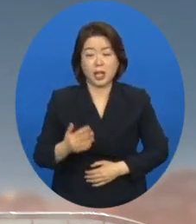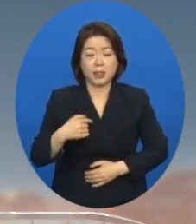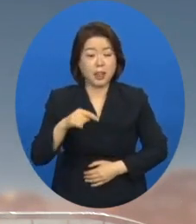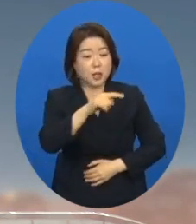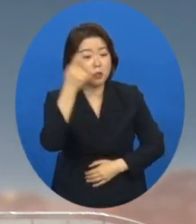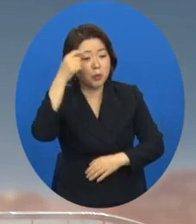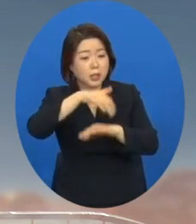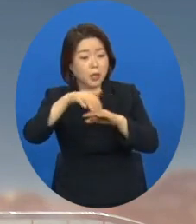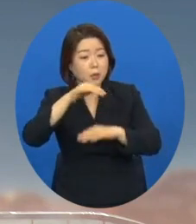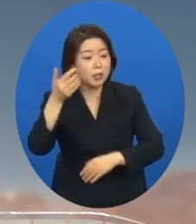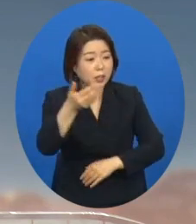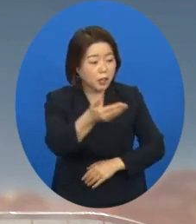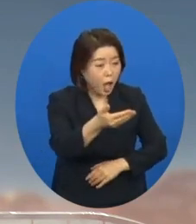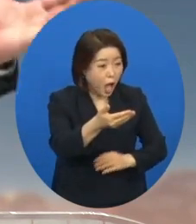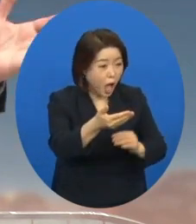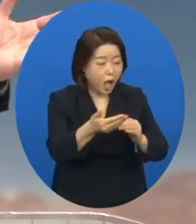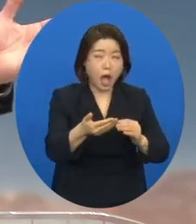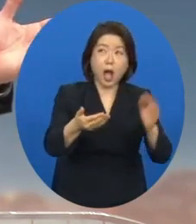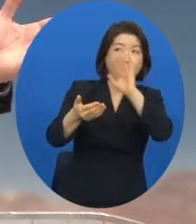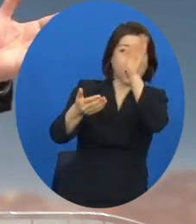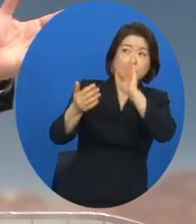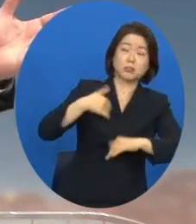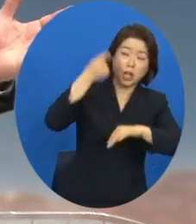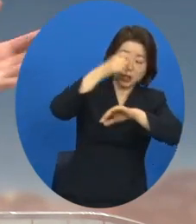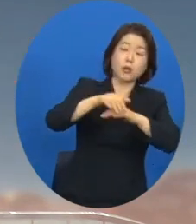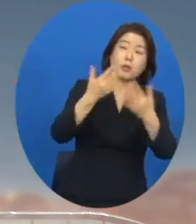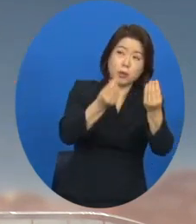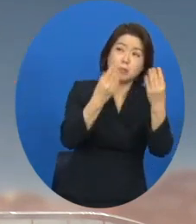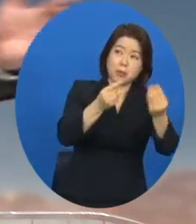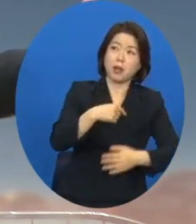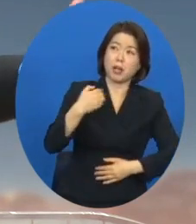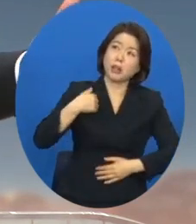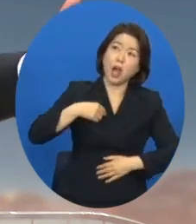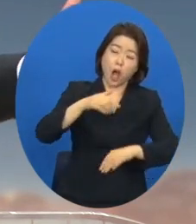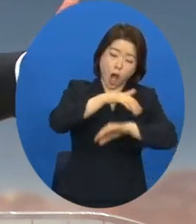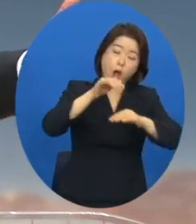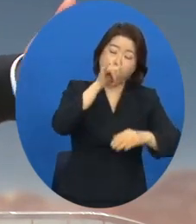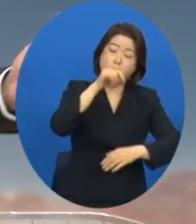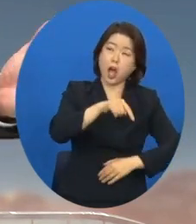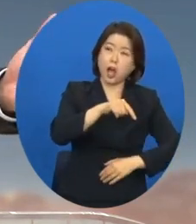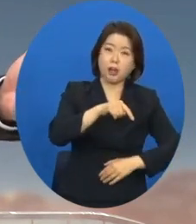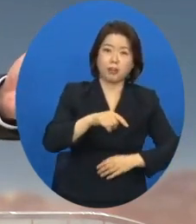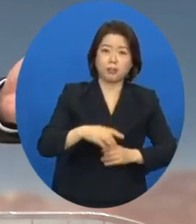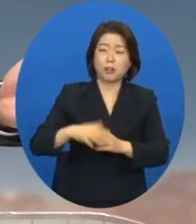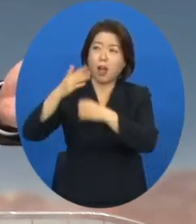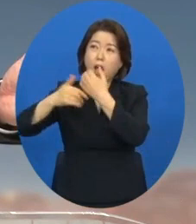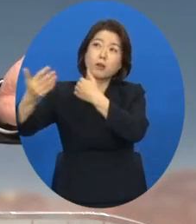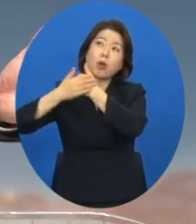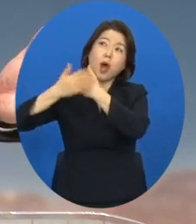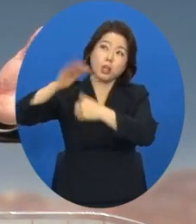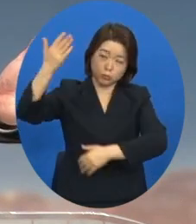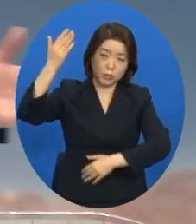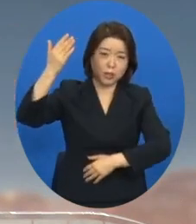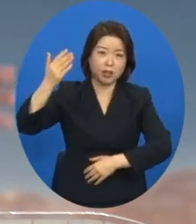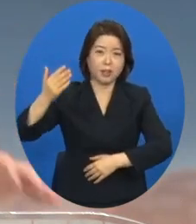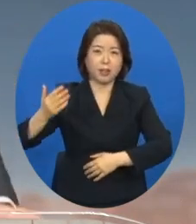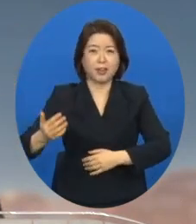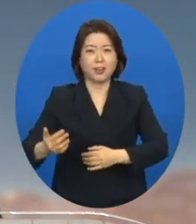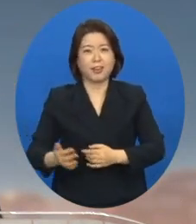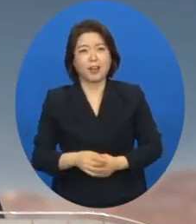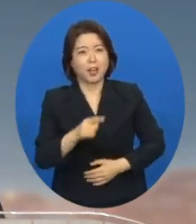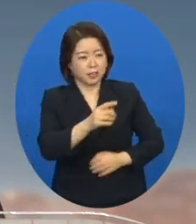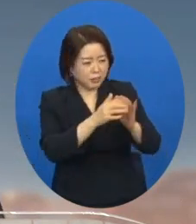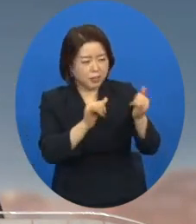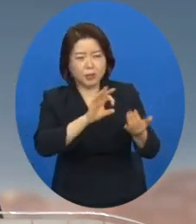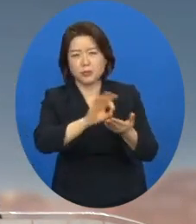아 하나님 저에게 플랜이 다 있습니다. 자기가 계획을 다 짰어 이미. 하나님이 도와주시면 된대 이렇게. 그 사람 못